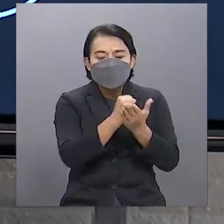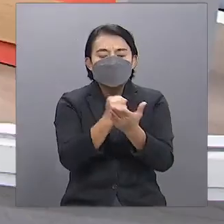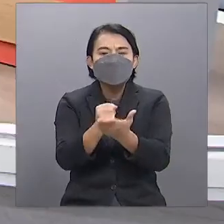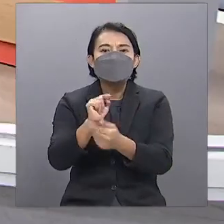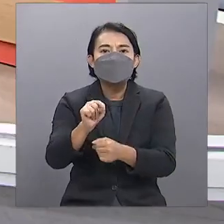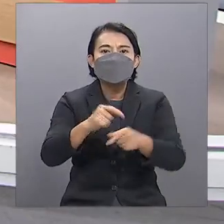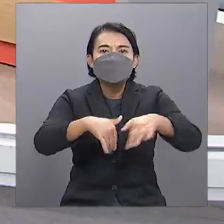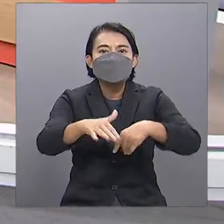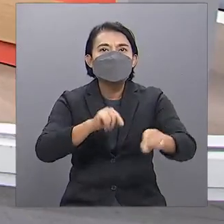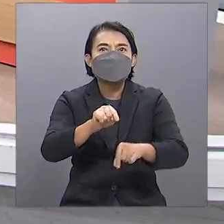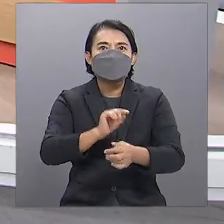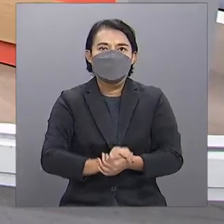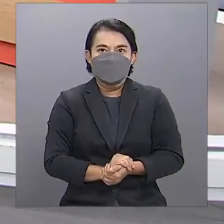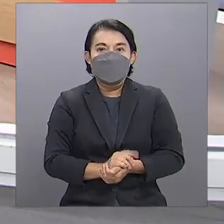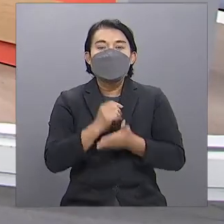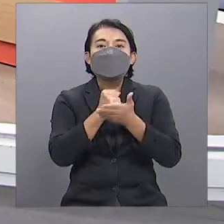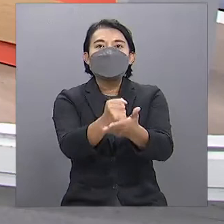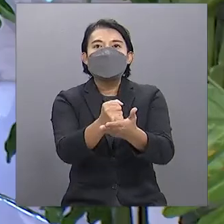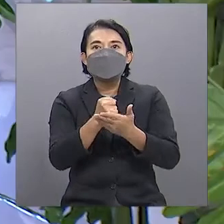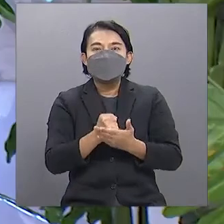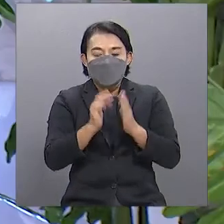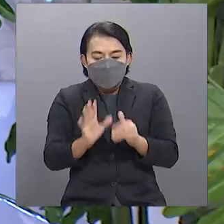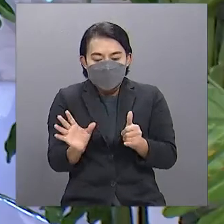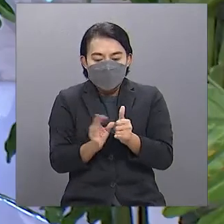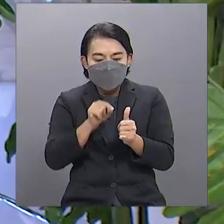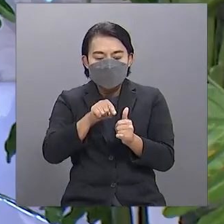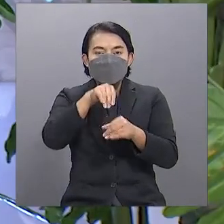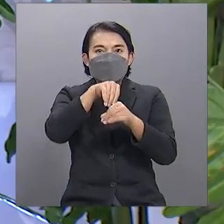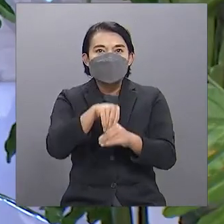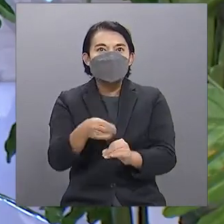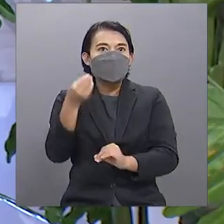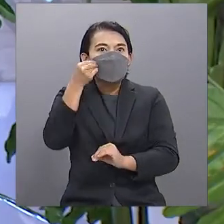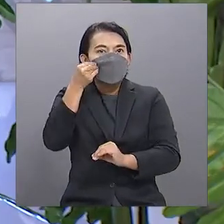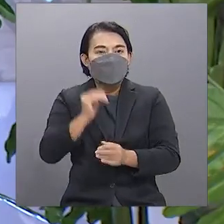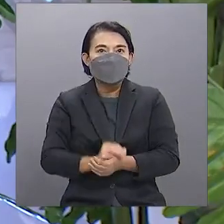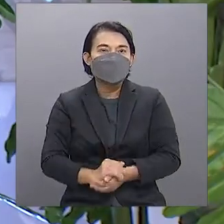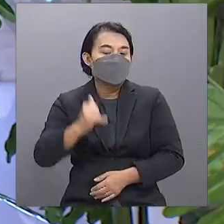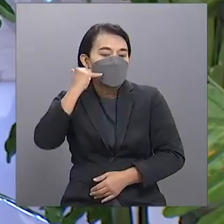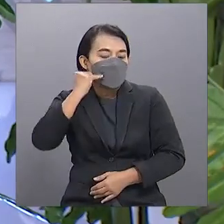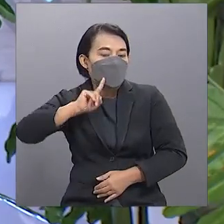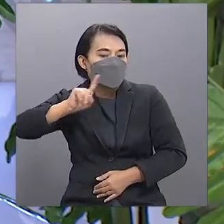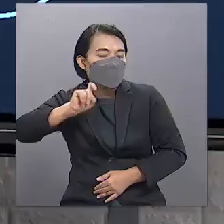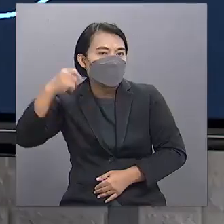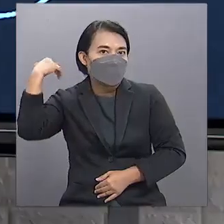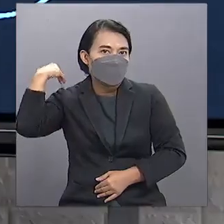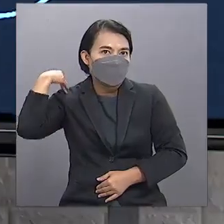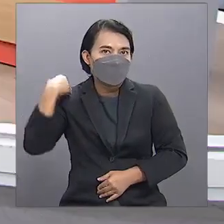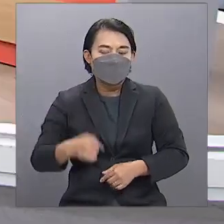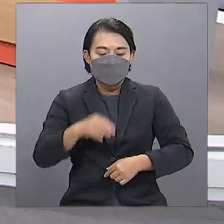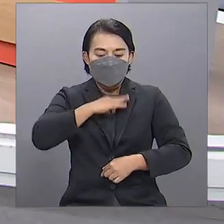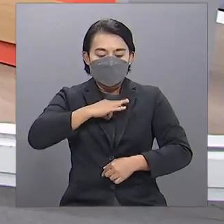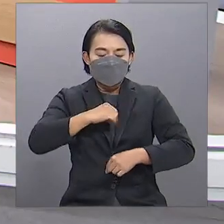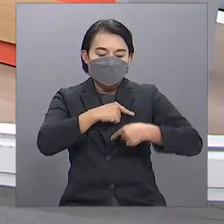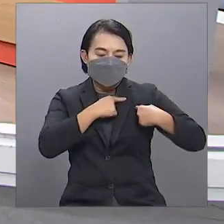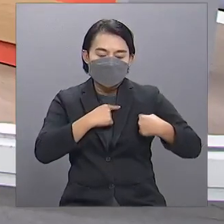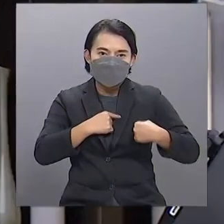วยกันคนละไม้คนละมือผู้ทตดเชื้อรกษาตัอยู่ที่บ้านมีคนโรศัท์เข้าไปติดตามอาการก็ถือว่ามีแรงใจชื้นขึ้มาขอบคณมากคะคุรต